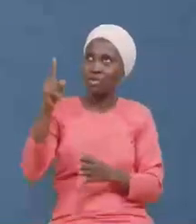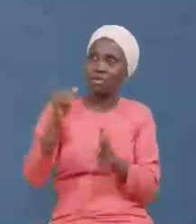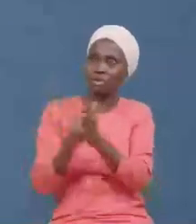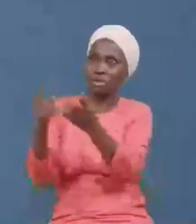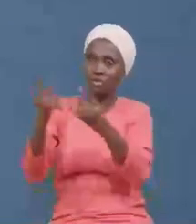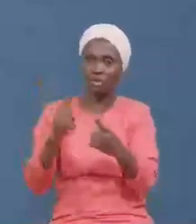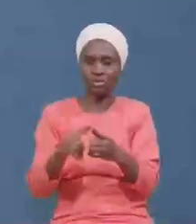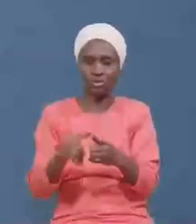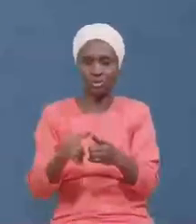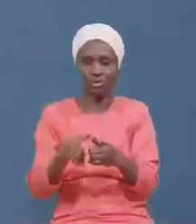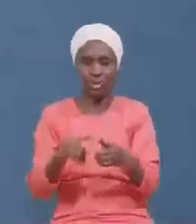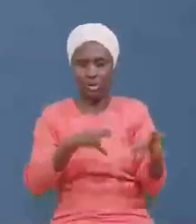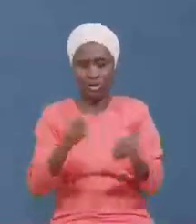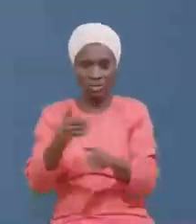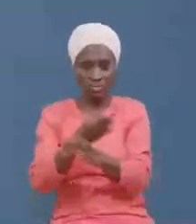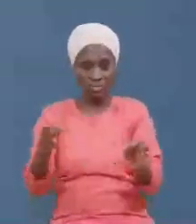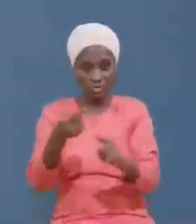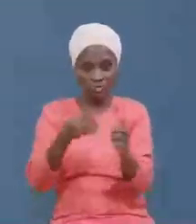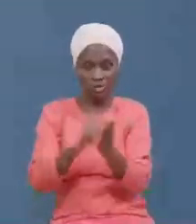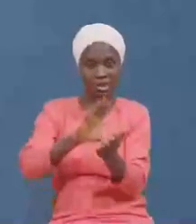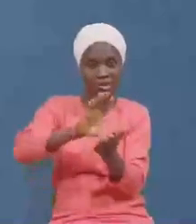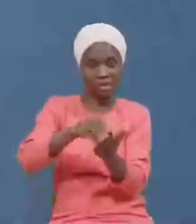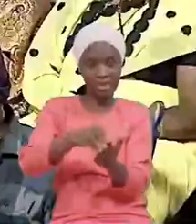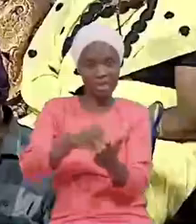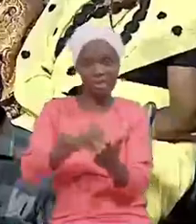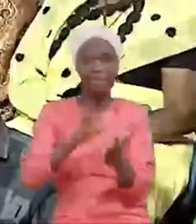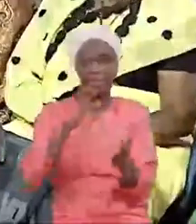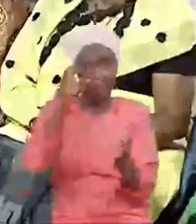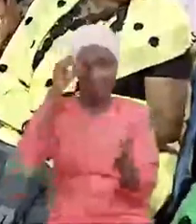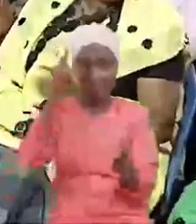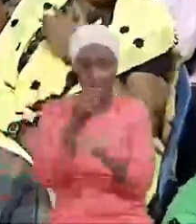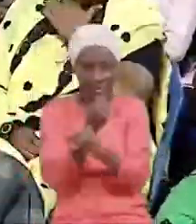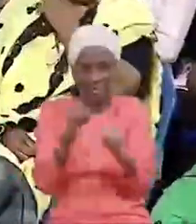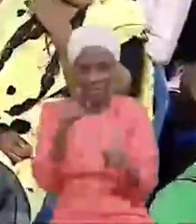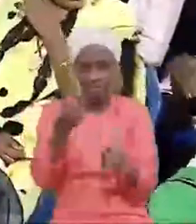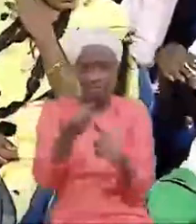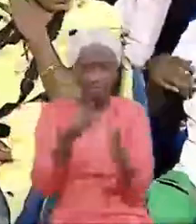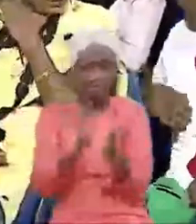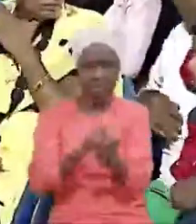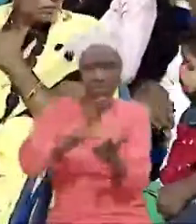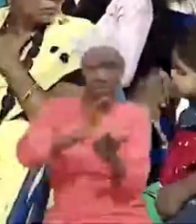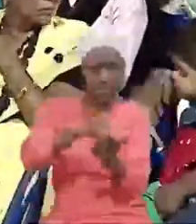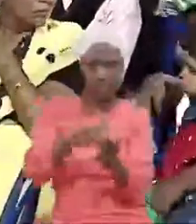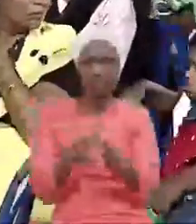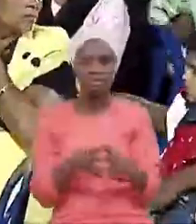Celui qui est venu vous sauver du piège là, sauve votre vie.